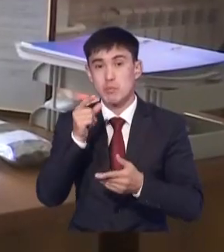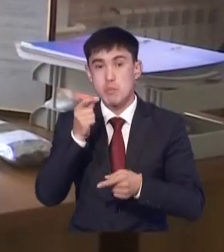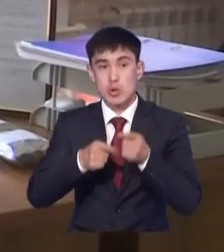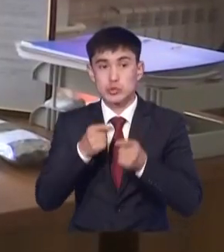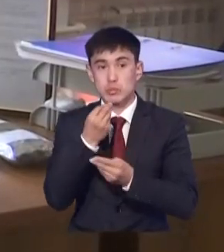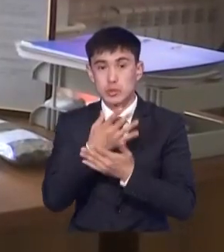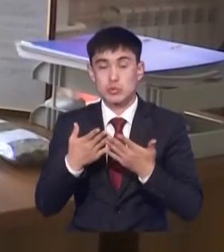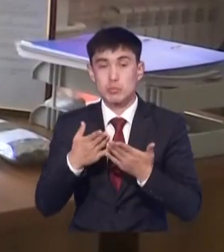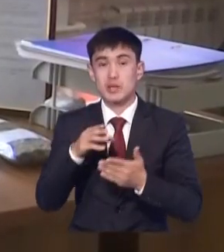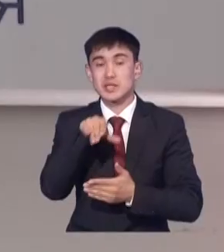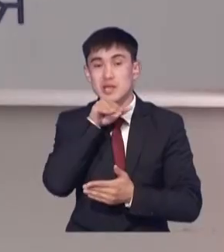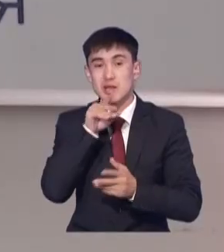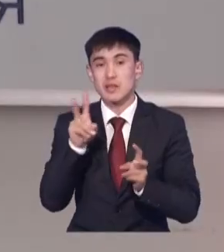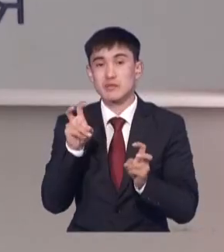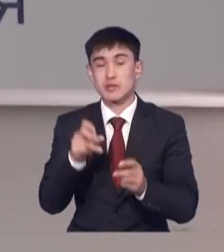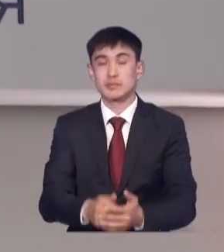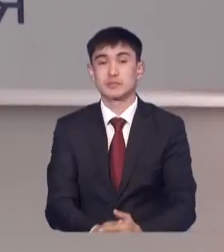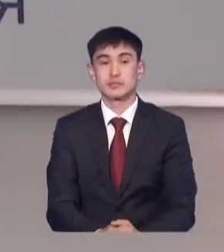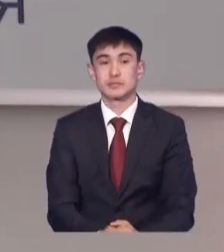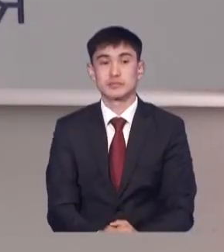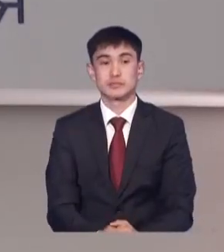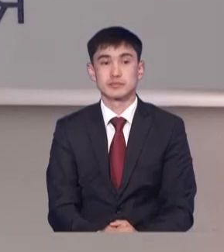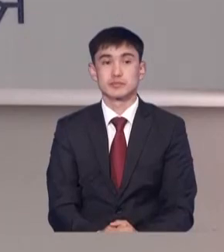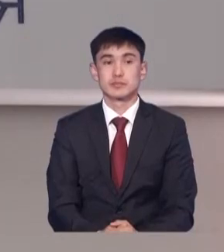продуктов под брендом Текеле.